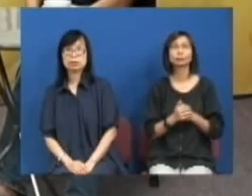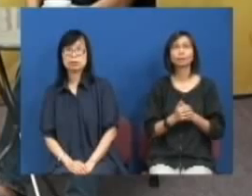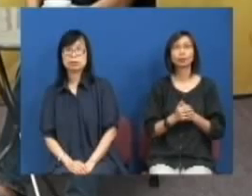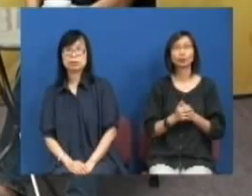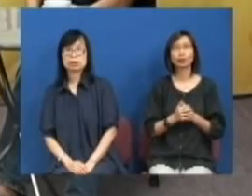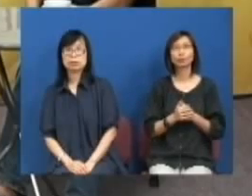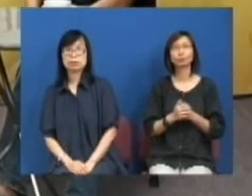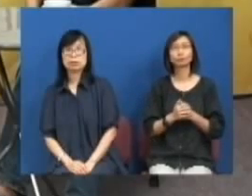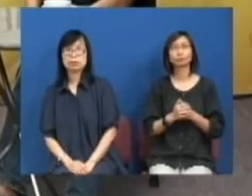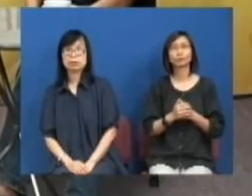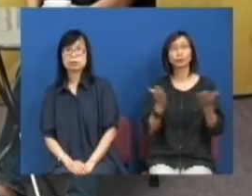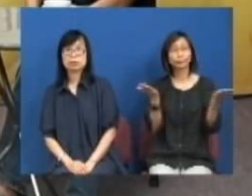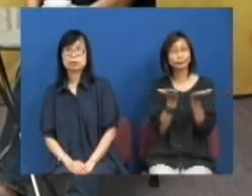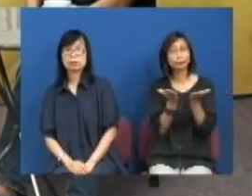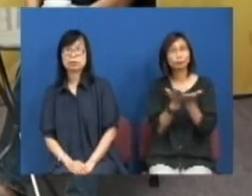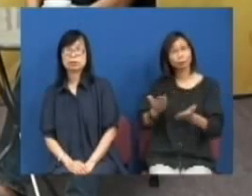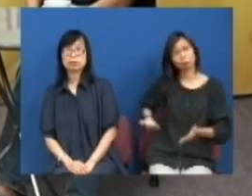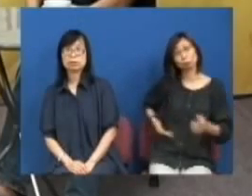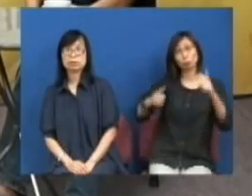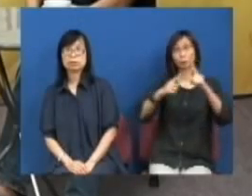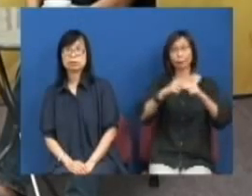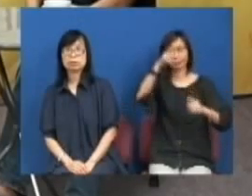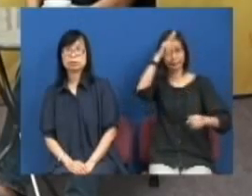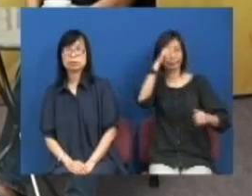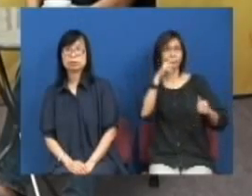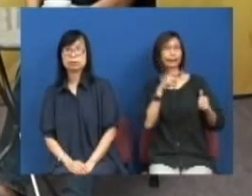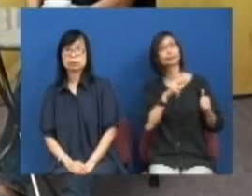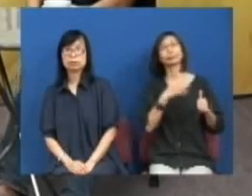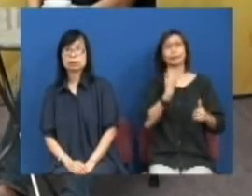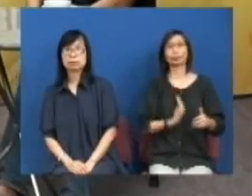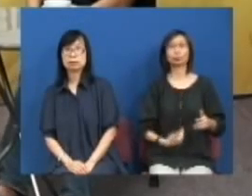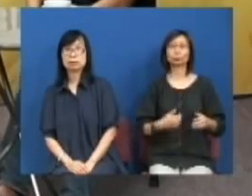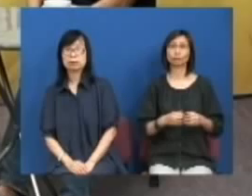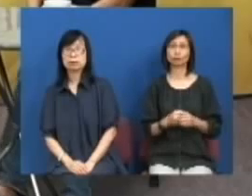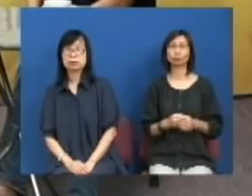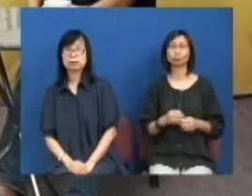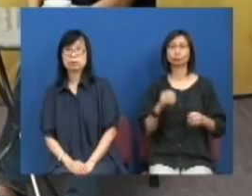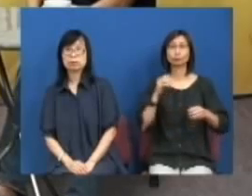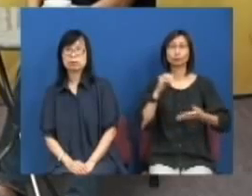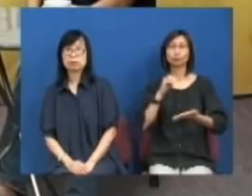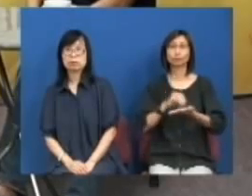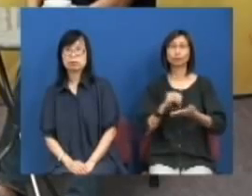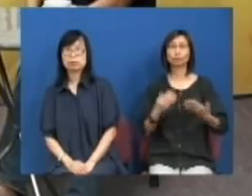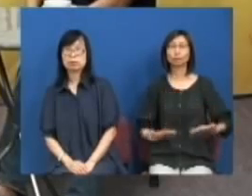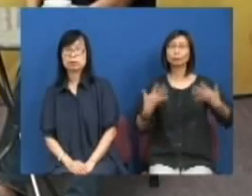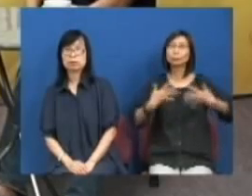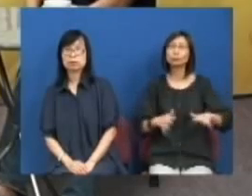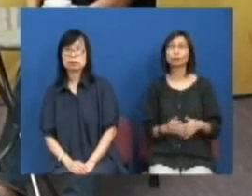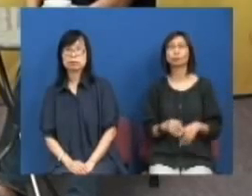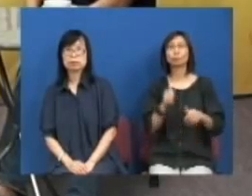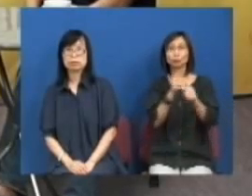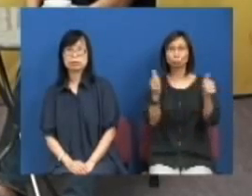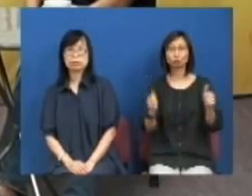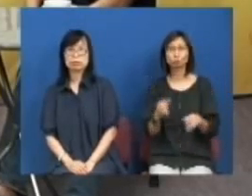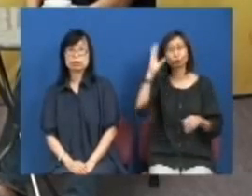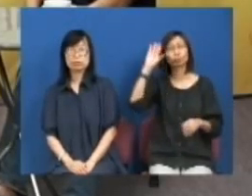證一個華人嘅政治良心一個好重要指標嘅。咁所以今日節目結束之前，先多謝阿